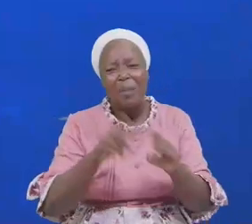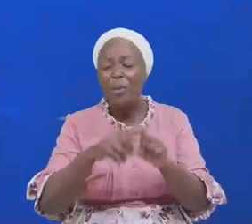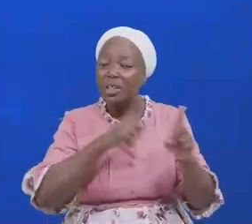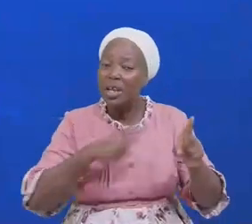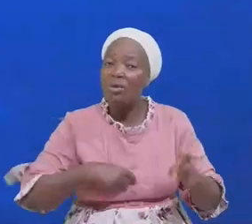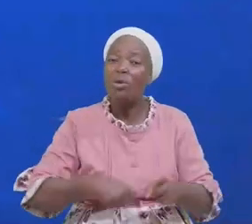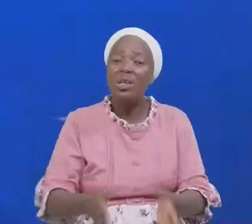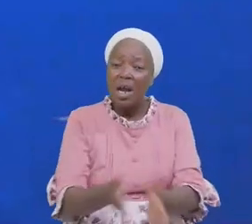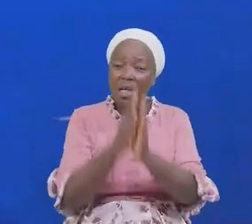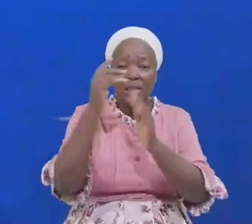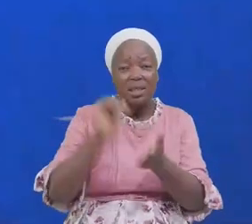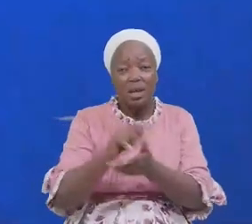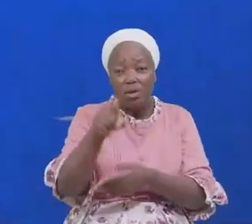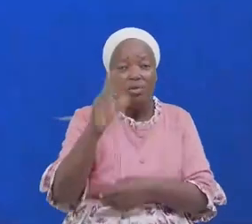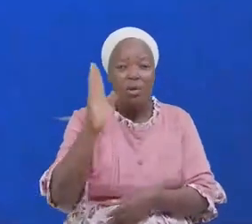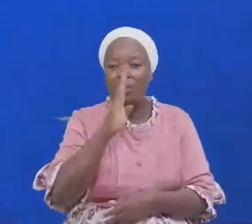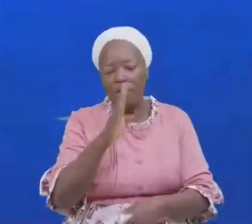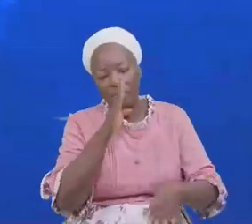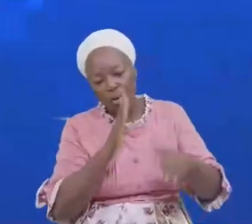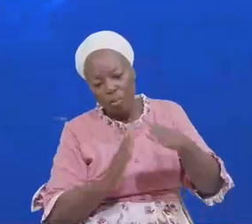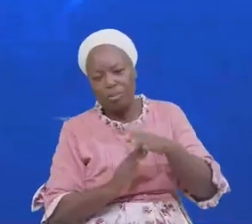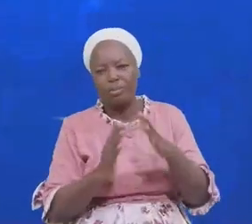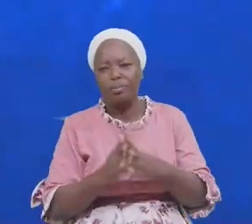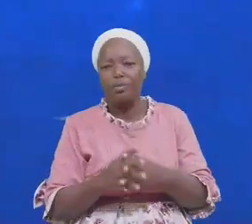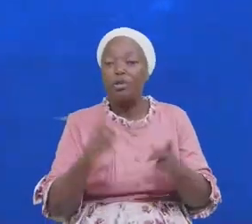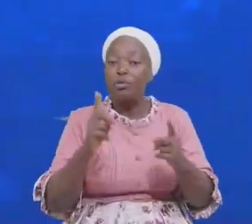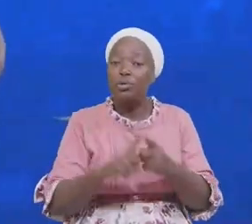Le Seigneur demande que nous soyons humbles